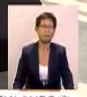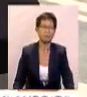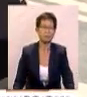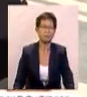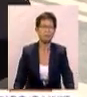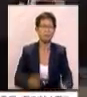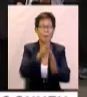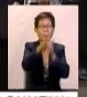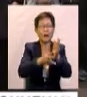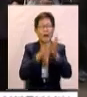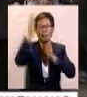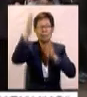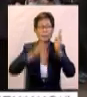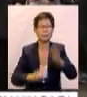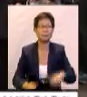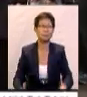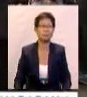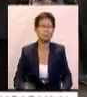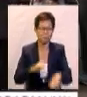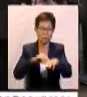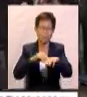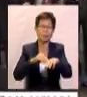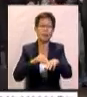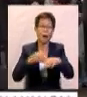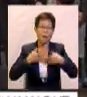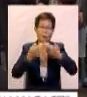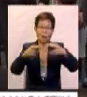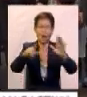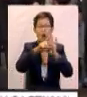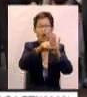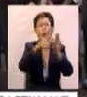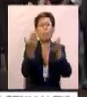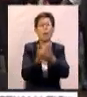para Malaysia. Pada majlis sama turut dilancarkan logo